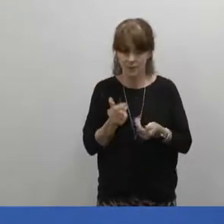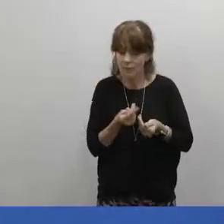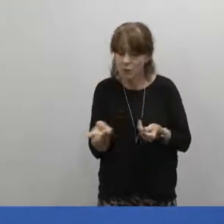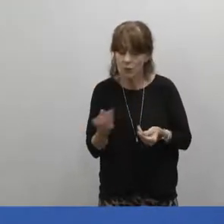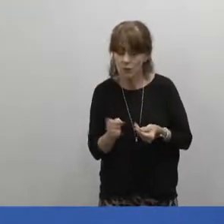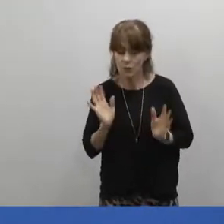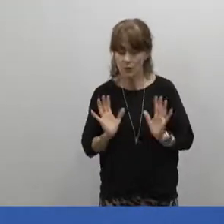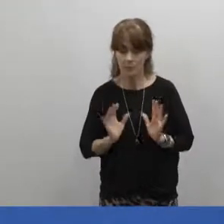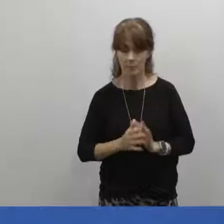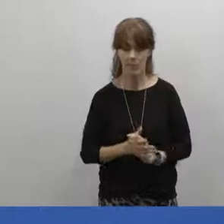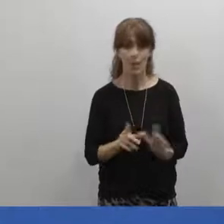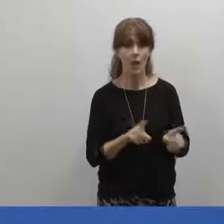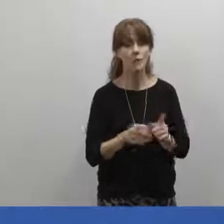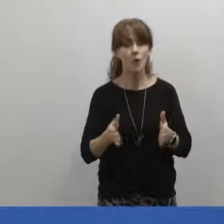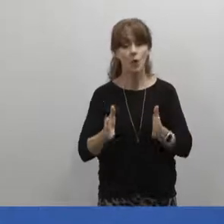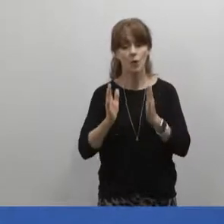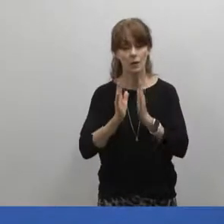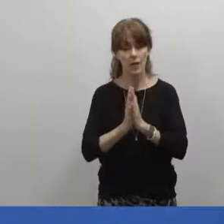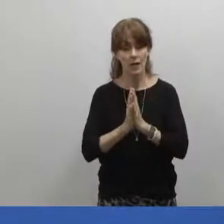nhé